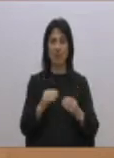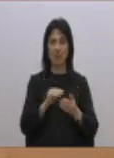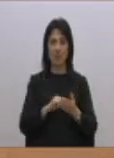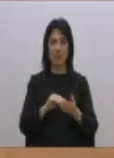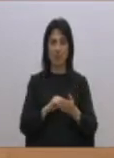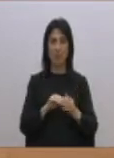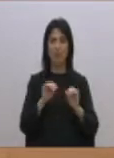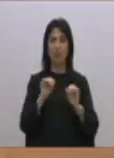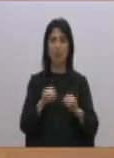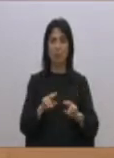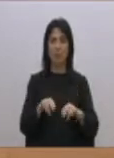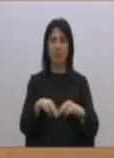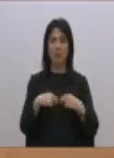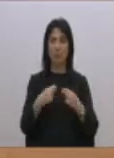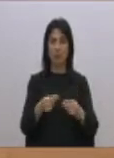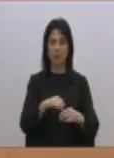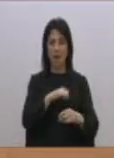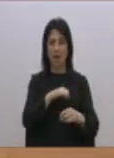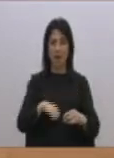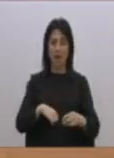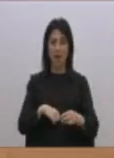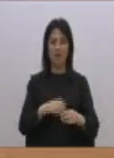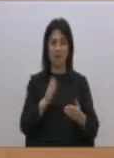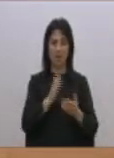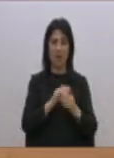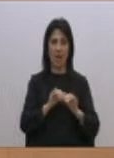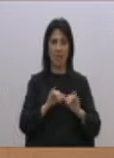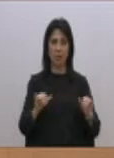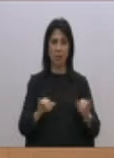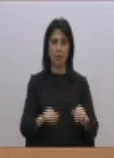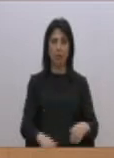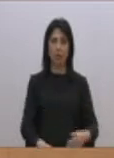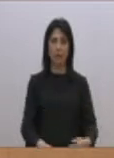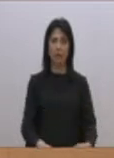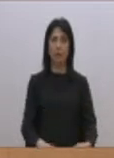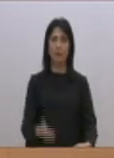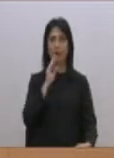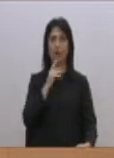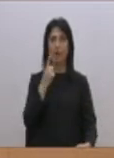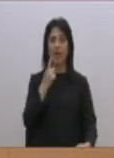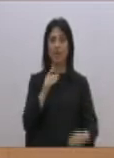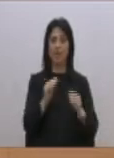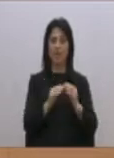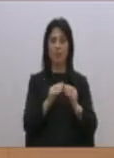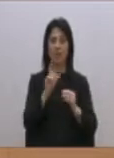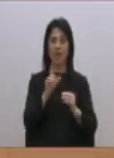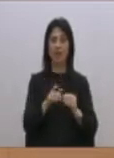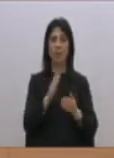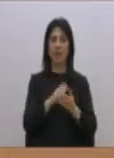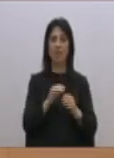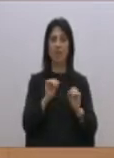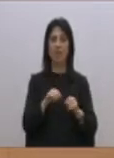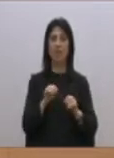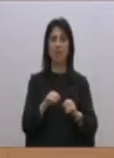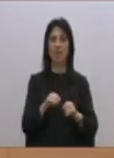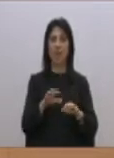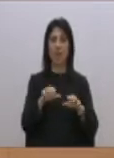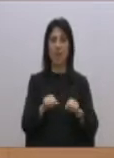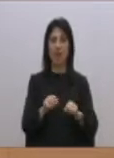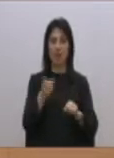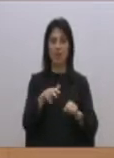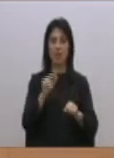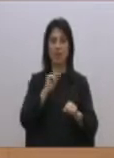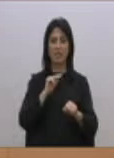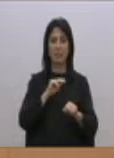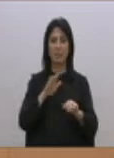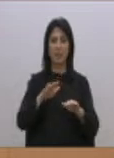რედაქცია შესაძლებლობას აძლევს კლანს რომ იარსებოს. როდესაც ერთსა და ადამიანებს აქვს შესაძლებლობა ეკავოთ 2 და